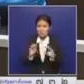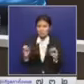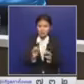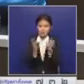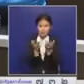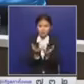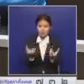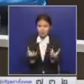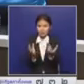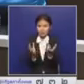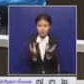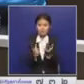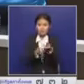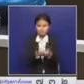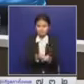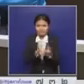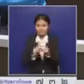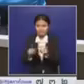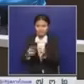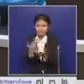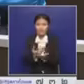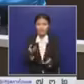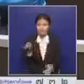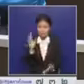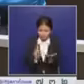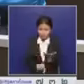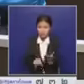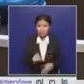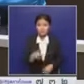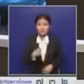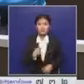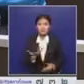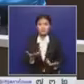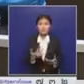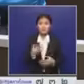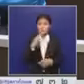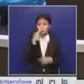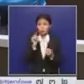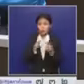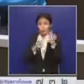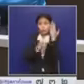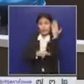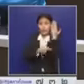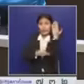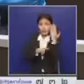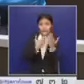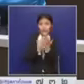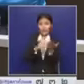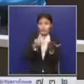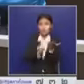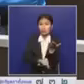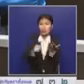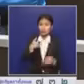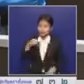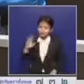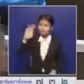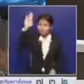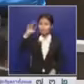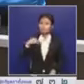เห็นใจท่านนายกครับท่านประธานตอนราคายางตกผมเองเป็นคนลุกขึ้นอภิปราย 7คำ